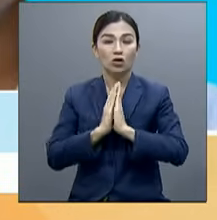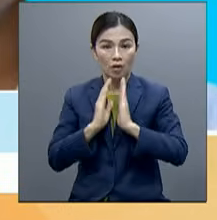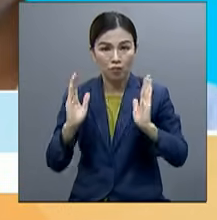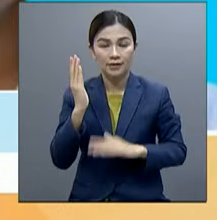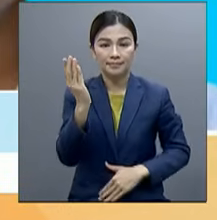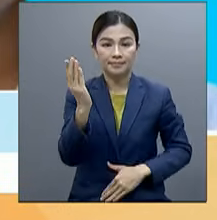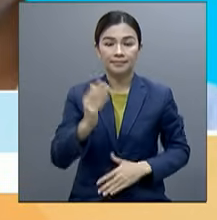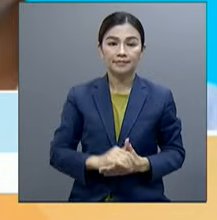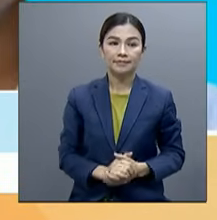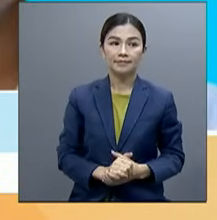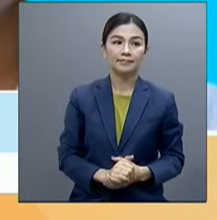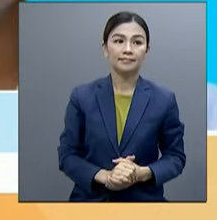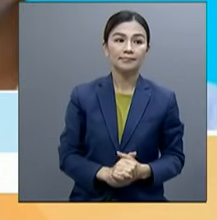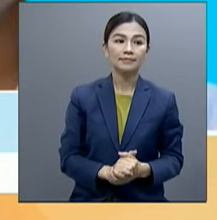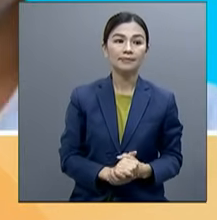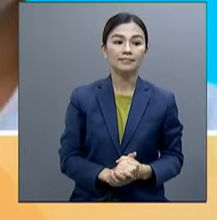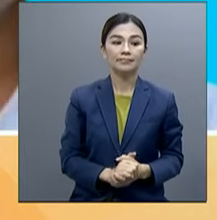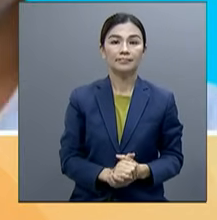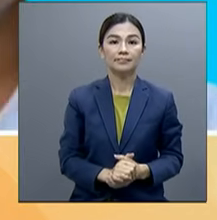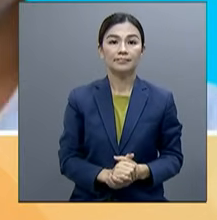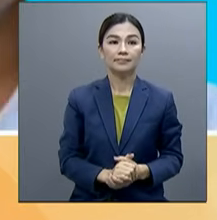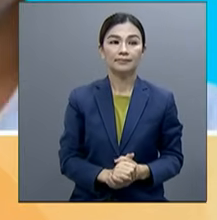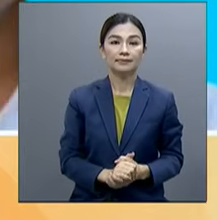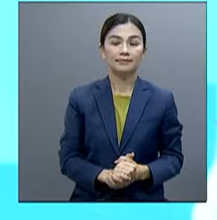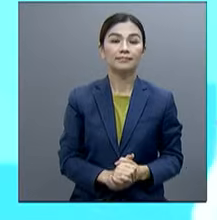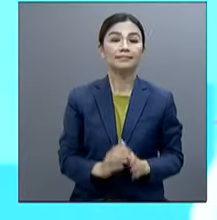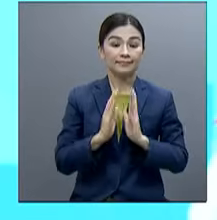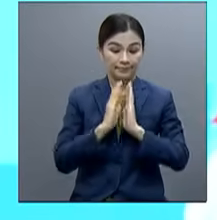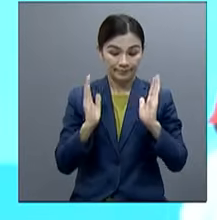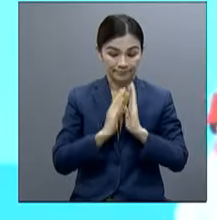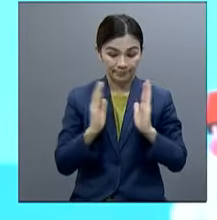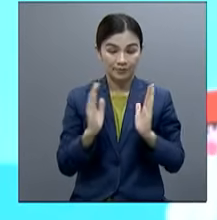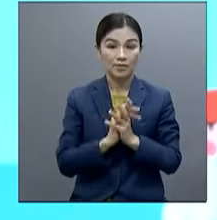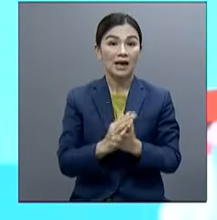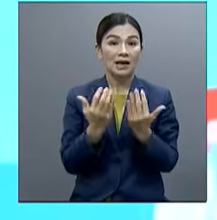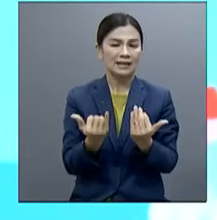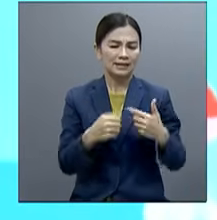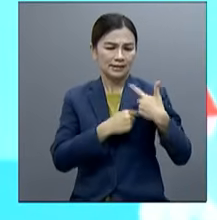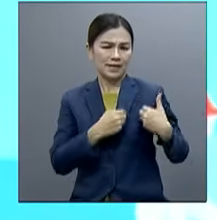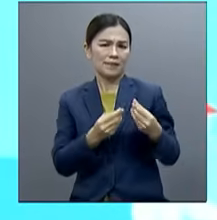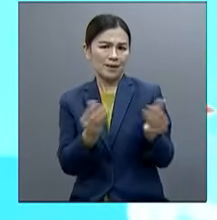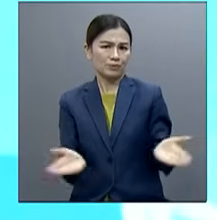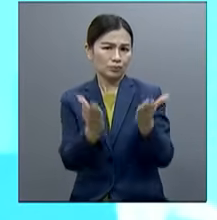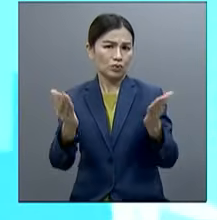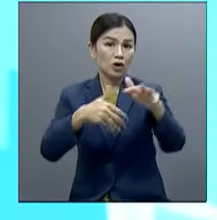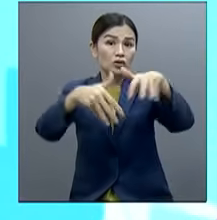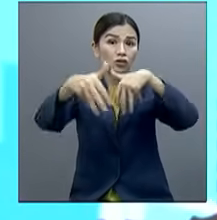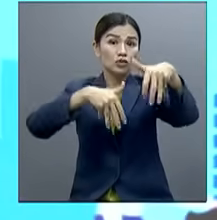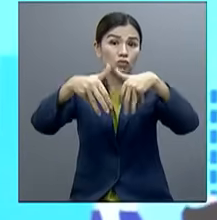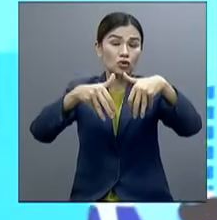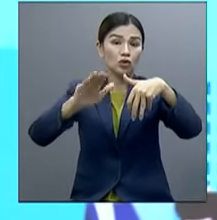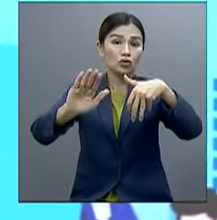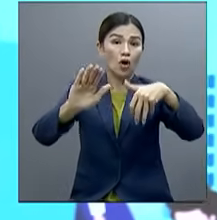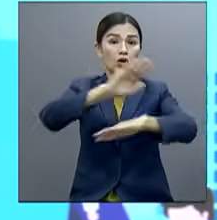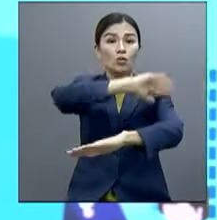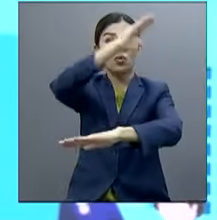ากเลยค่ะ ครับสวัสดีครับ สวัสดีค่ะก็ต้องขอเป็นกำลังใจให้กับพี่น้องชาวปากาเกยอบน